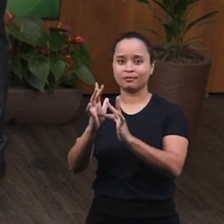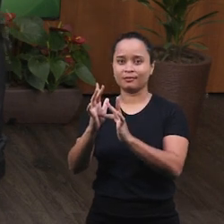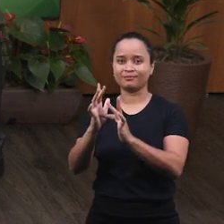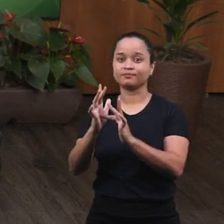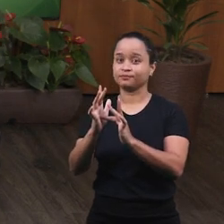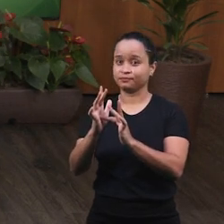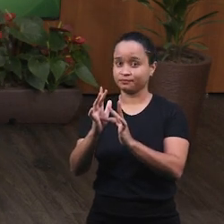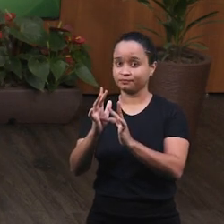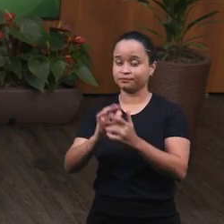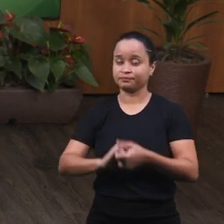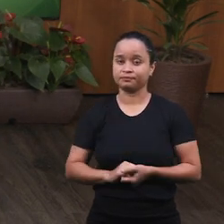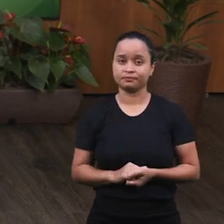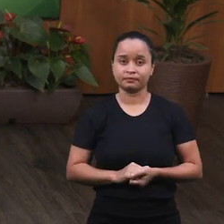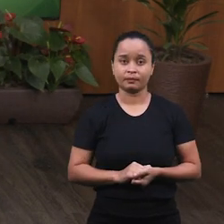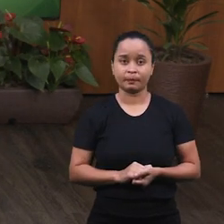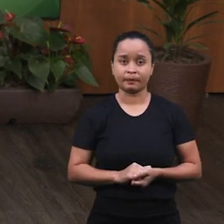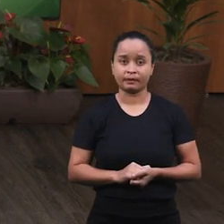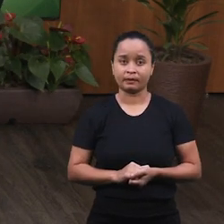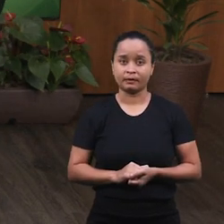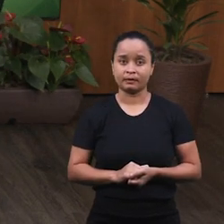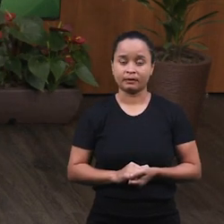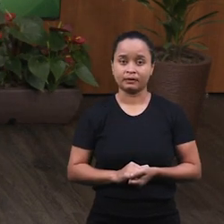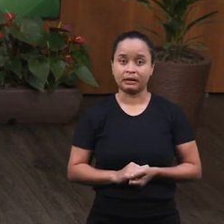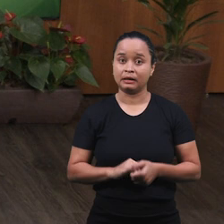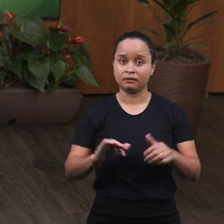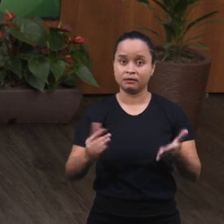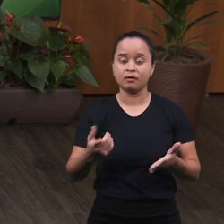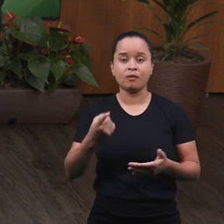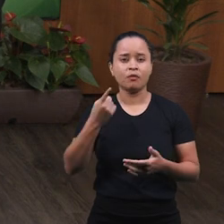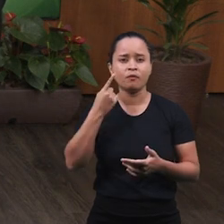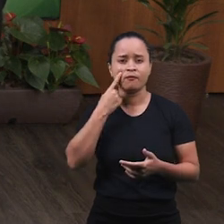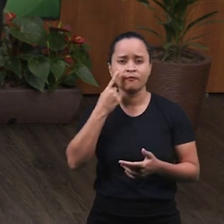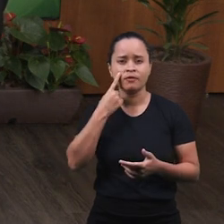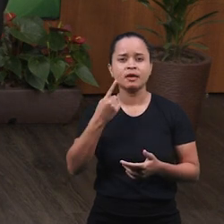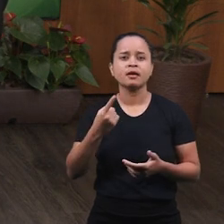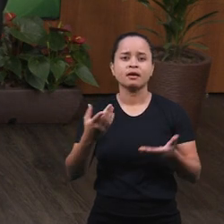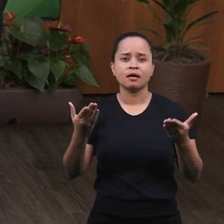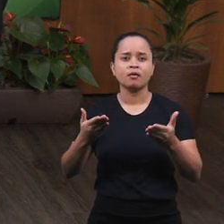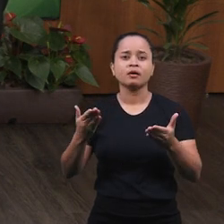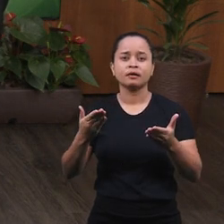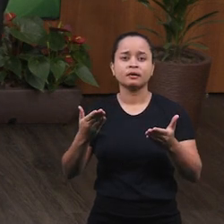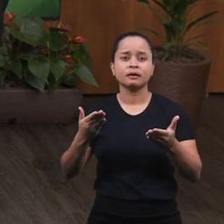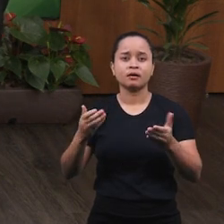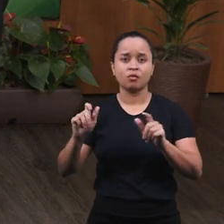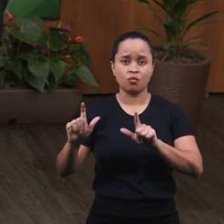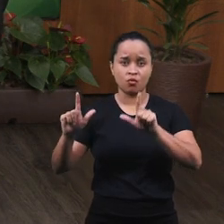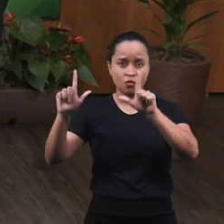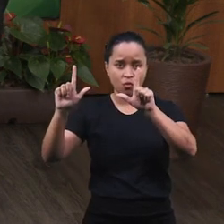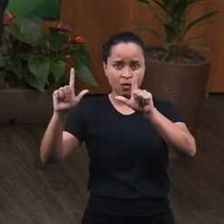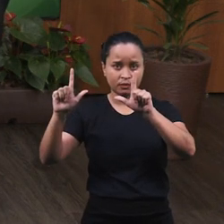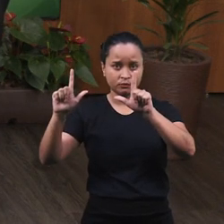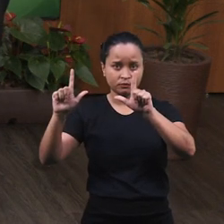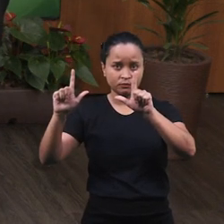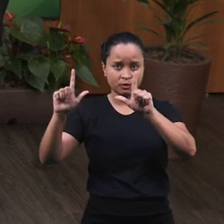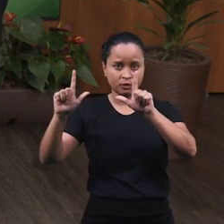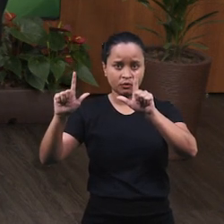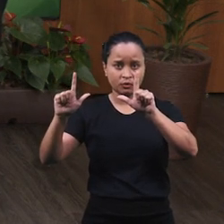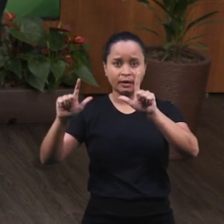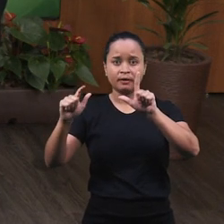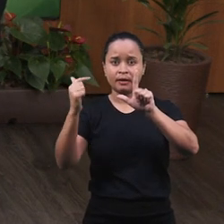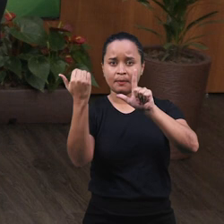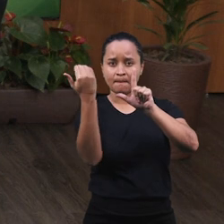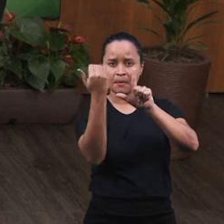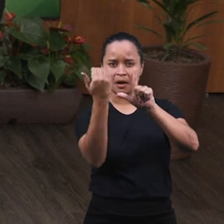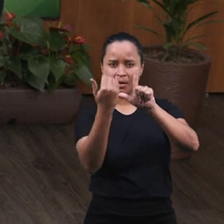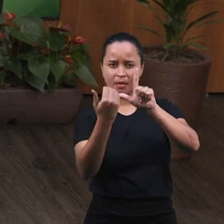vérité. Gloire à Jésus. Nous allons voir maintenant un tableau, bien aimé, avec les principaux éléments du